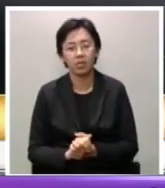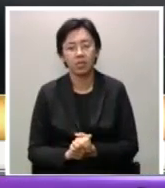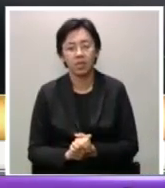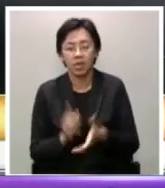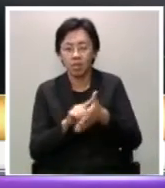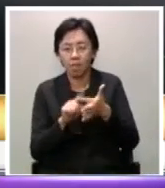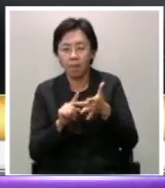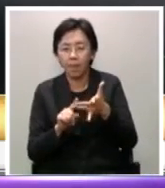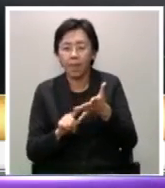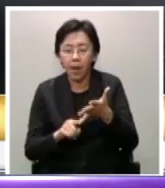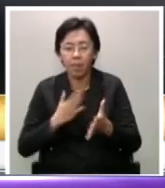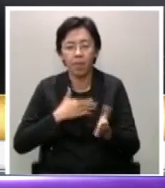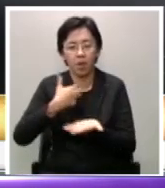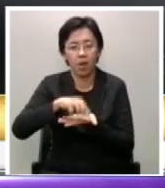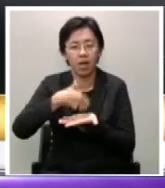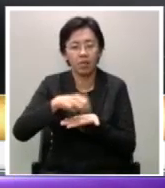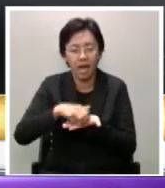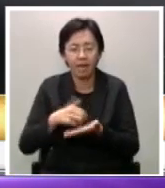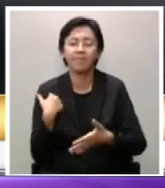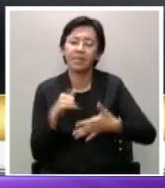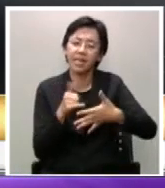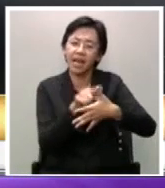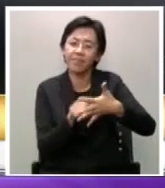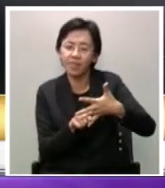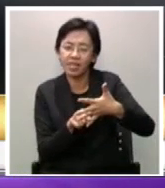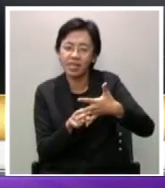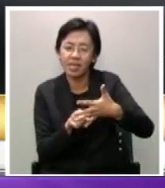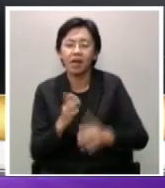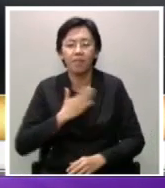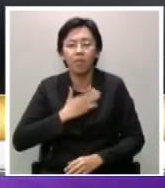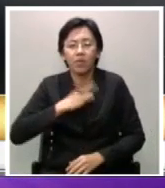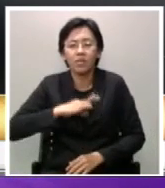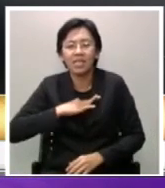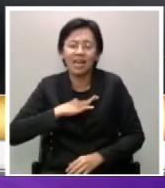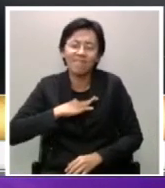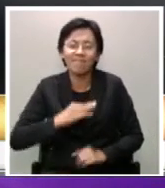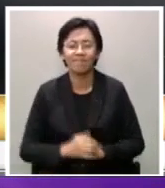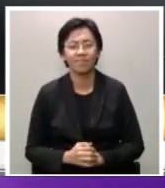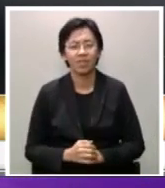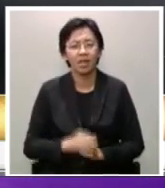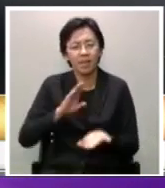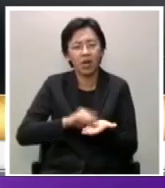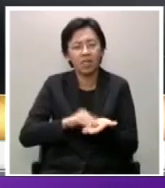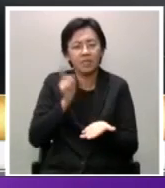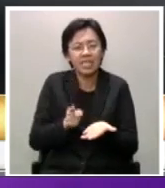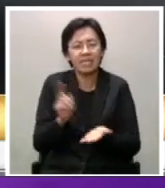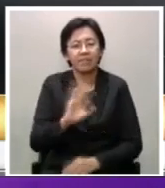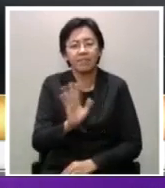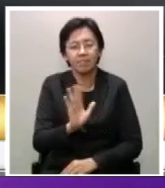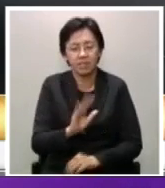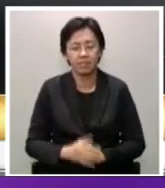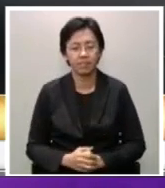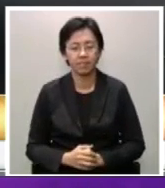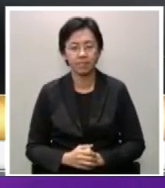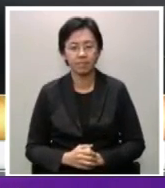ประเทศนะครับก็กราบเรียนว่าบางอย่างก็ไม่ใช่บางอย่างผมคิดว่ามันไม่ใช่ข้อเท็จจริงโดยสมบูรณ์น